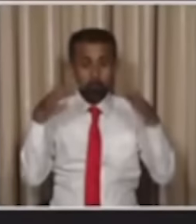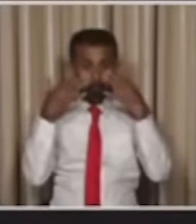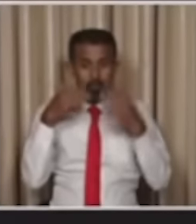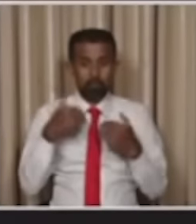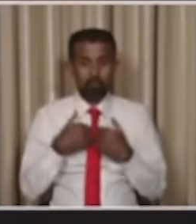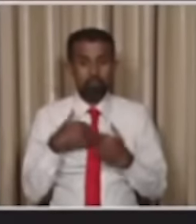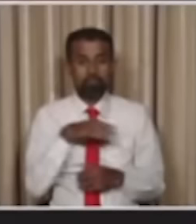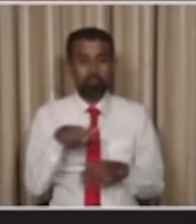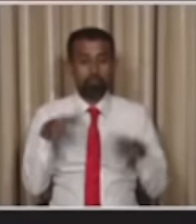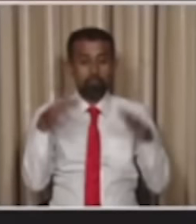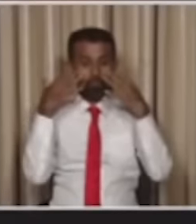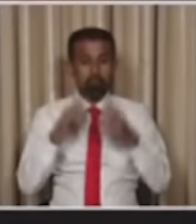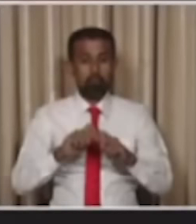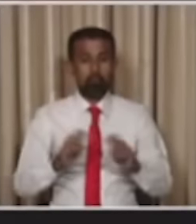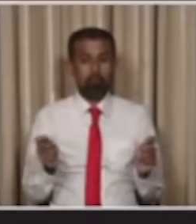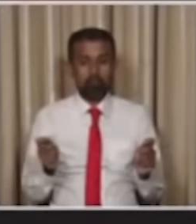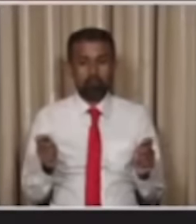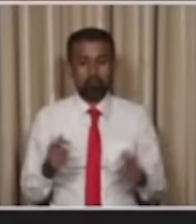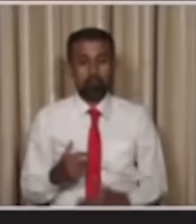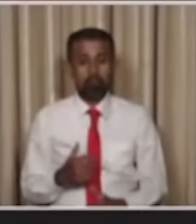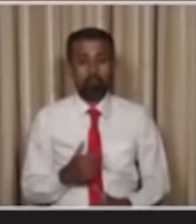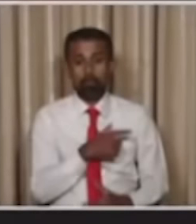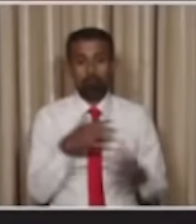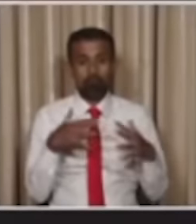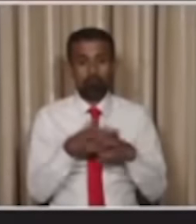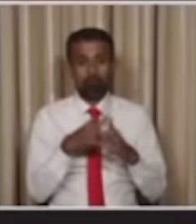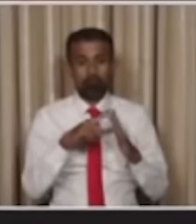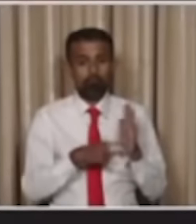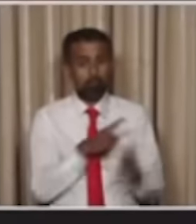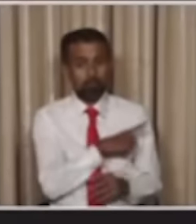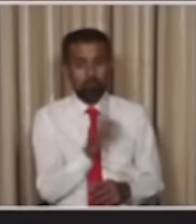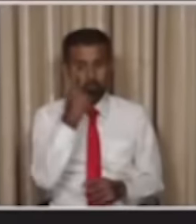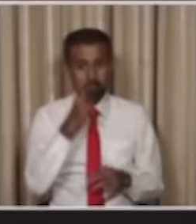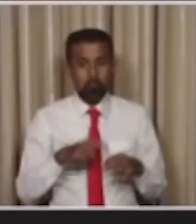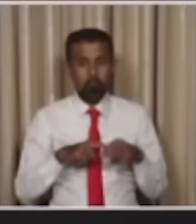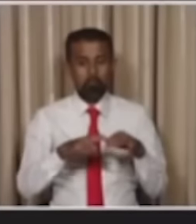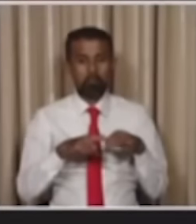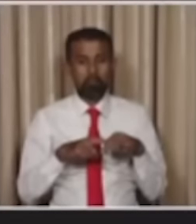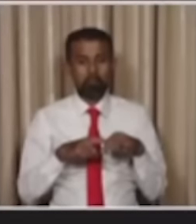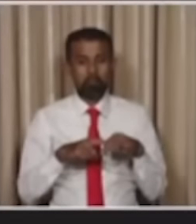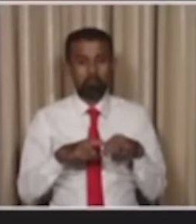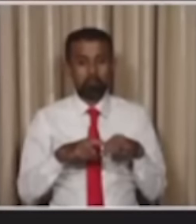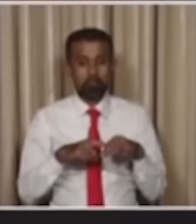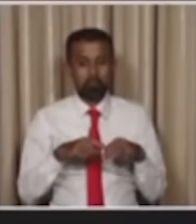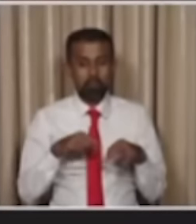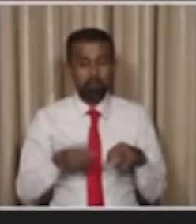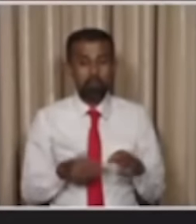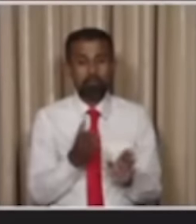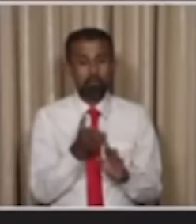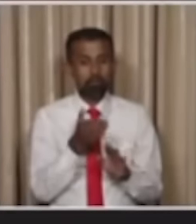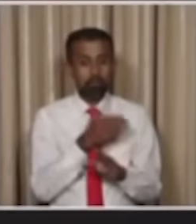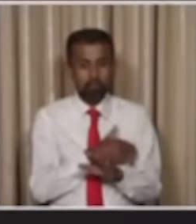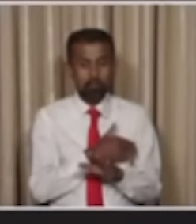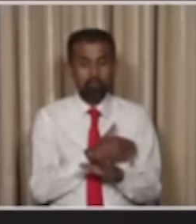අපේ සමාජ අවධානය ගලවනවා. අර විජේදාස රාජපක්ෂය ගැන පළවෙනි ප්‍රශ්නේ මතු කළ වෙලාවේ අද සභාවේ නැති එදා හිටපු